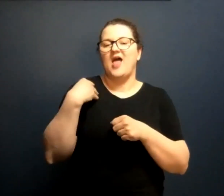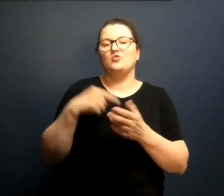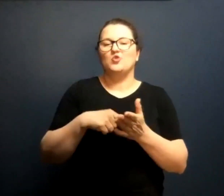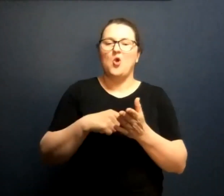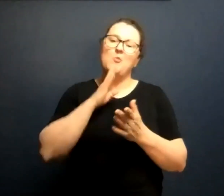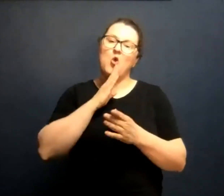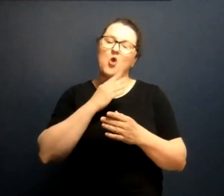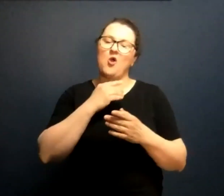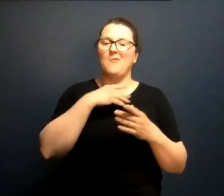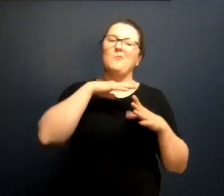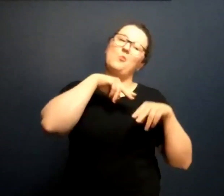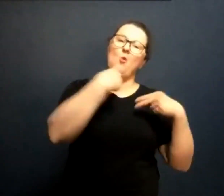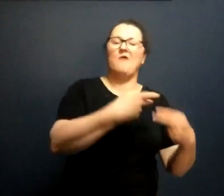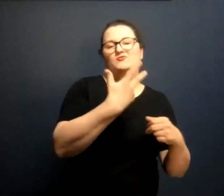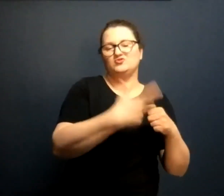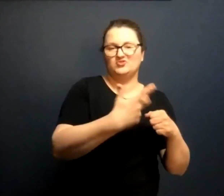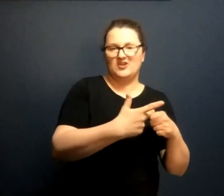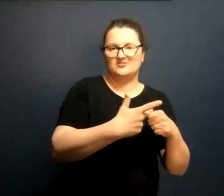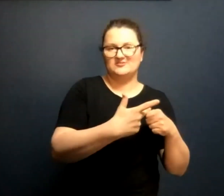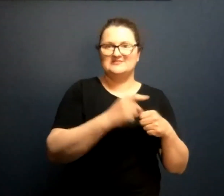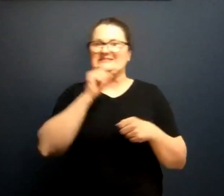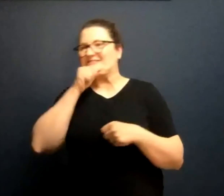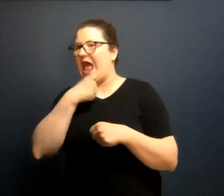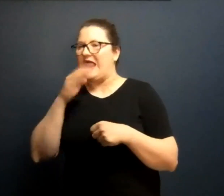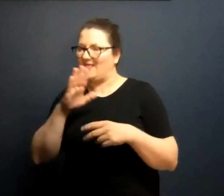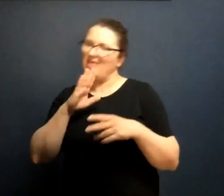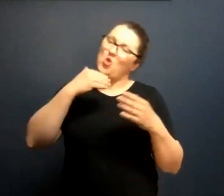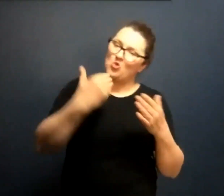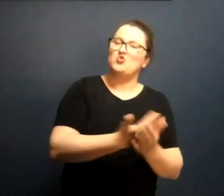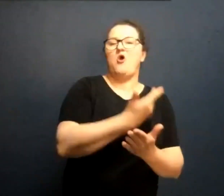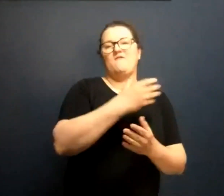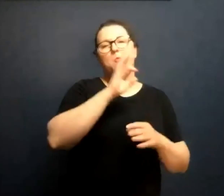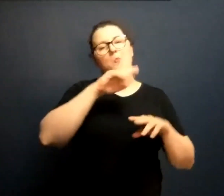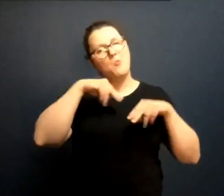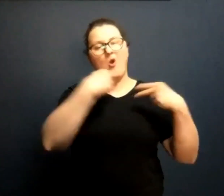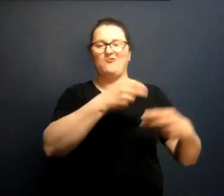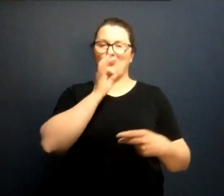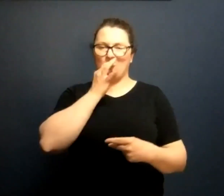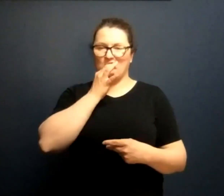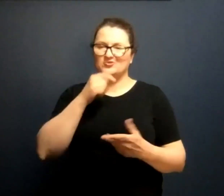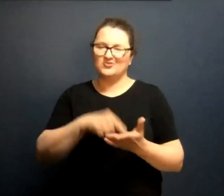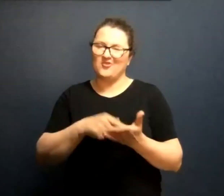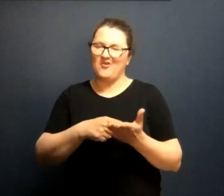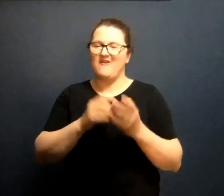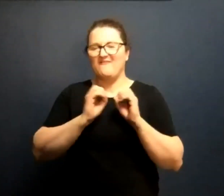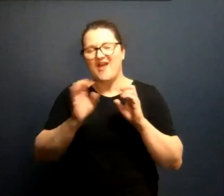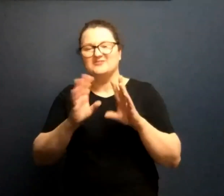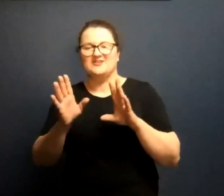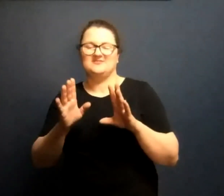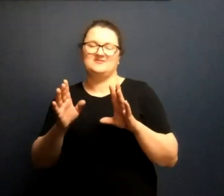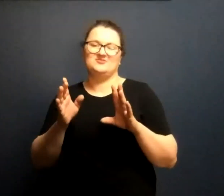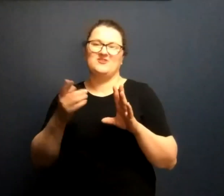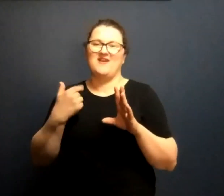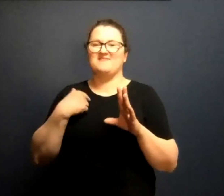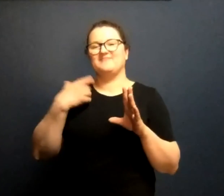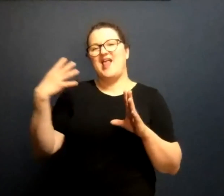trzydziestka, że old is the new young, takie jakieś zaczarowywanie tego, odejmowanie sobie lat.